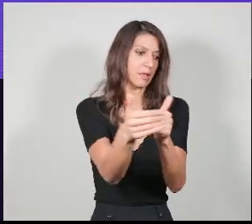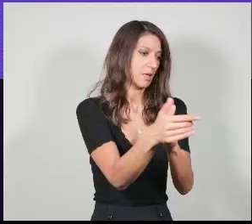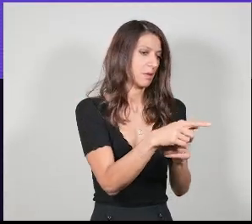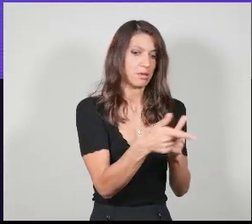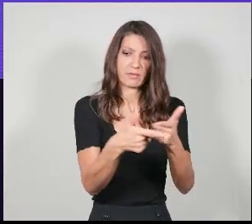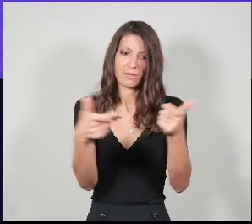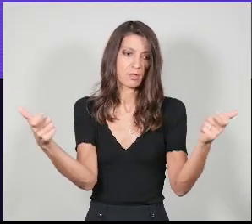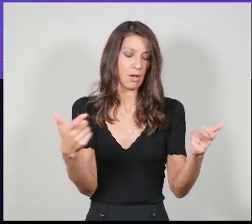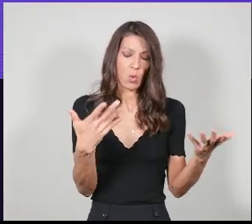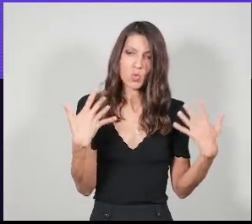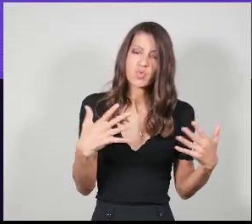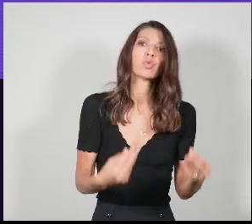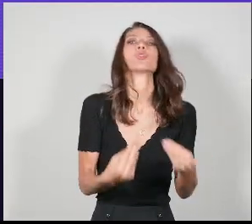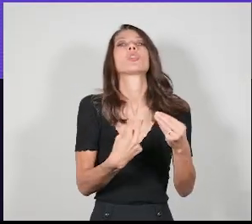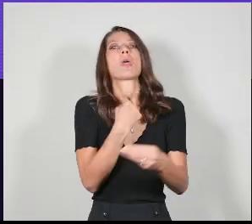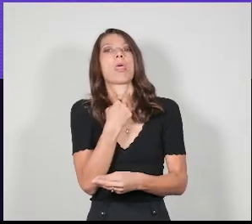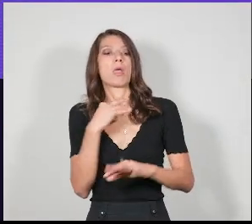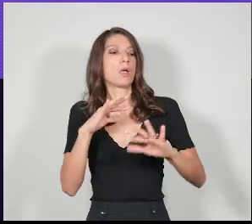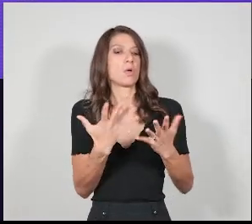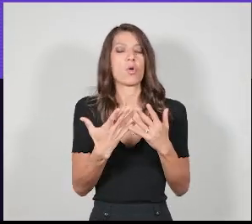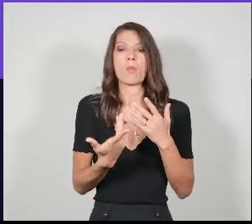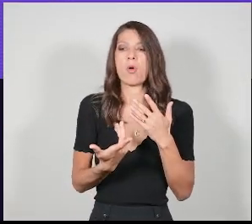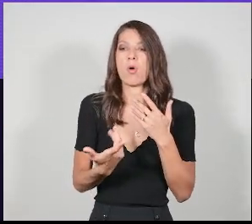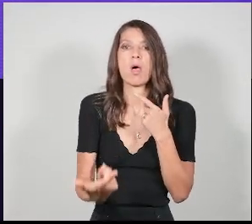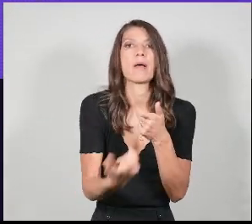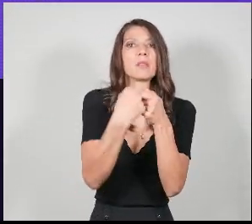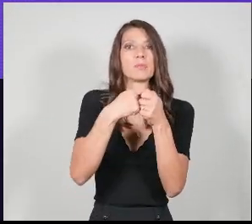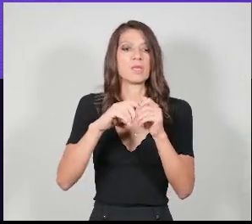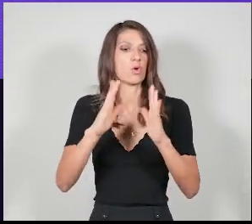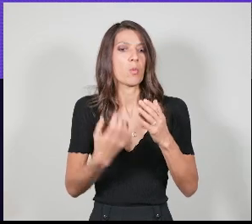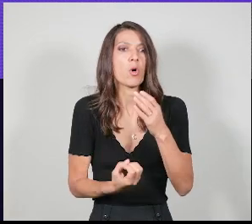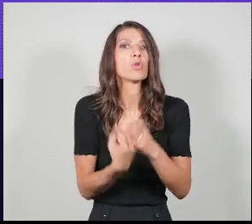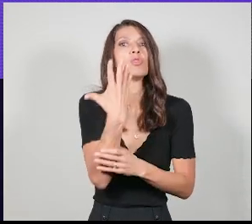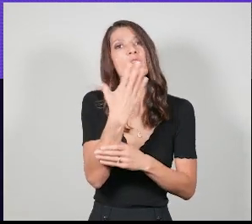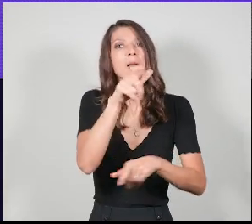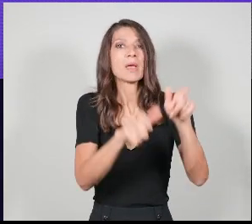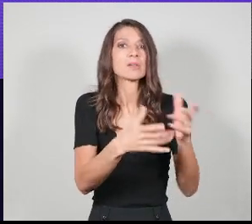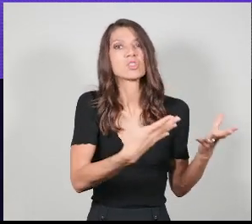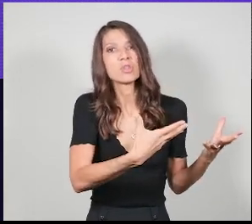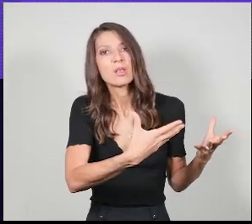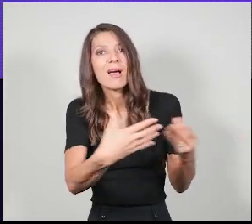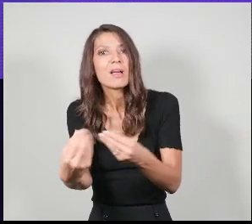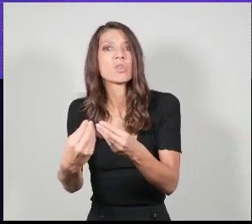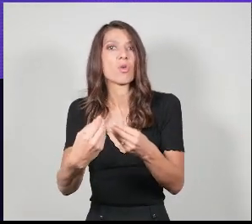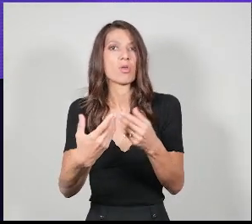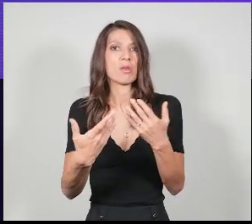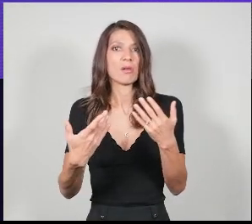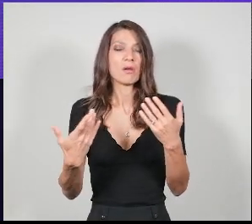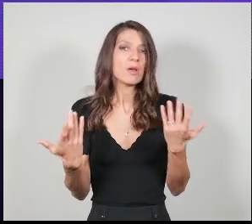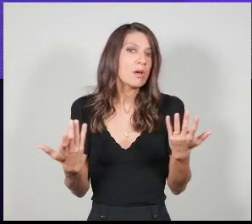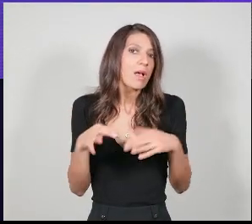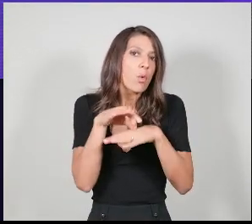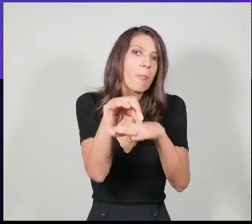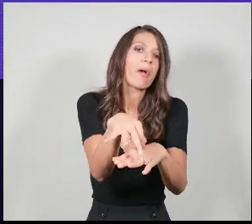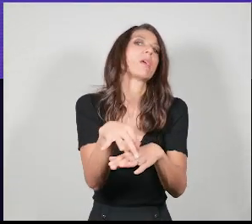évoluer, s'adapter, recevoir des publics et donc des nouveaux publics et donc s'y adapter. Et donc l'idée, c'est de se dire, en fait, il y a une